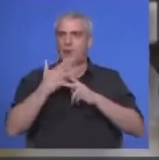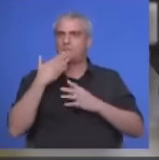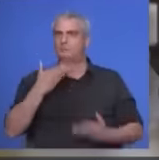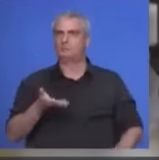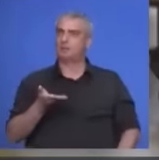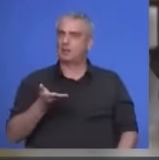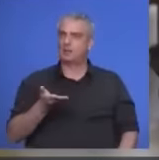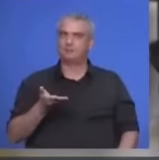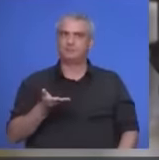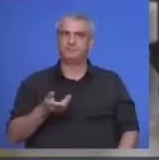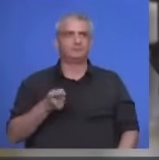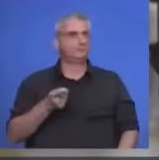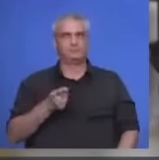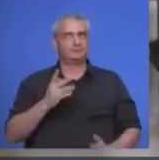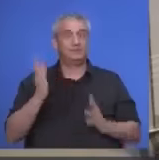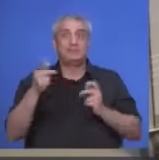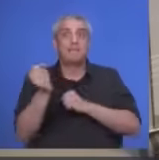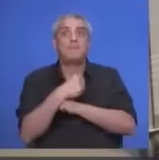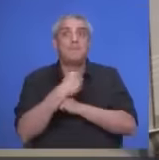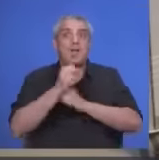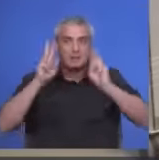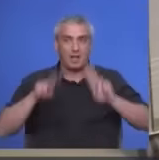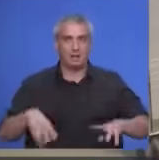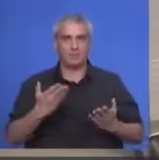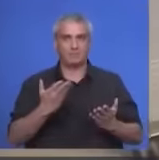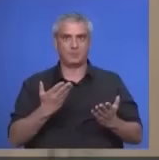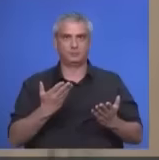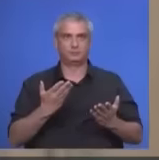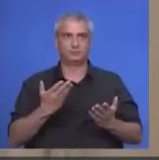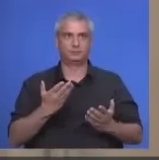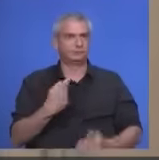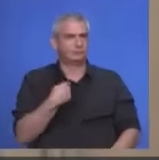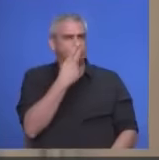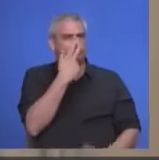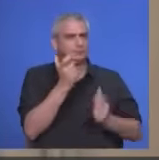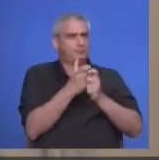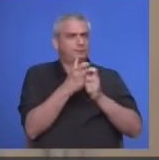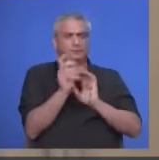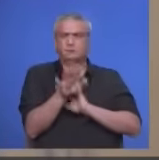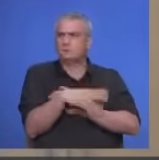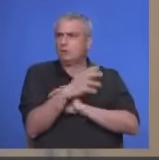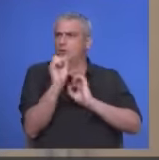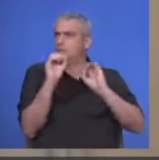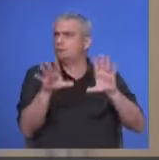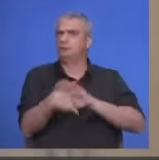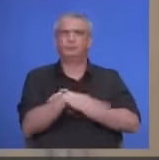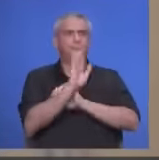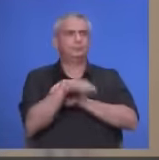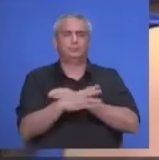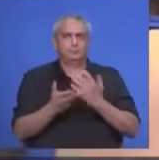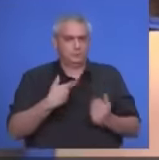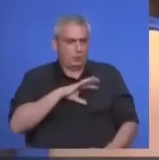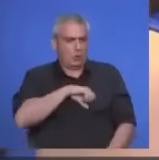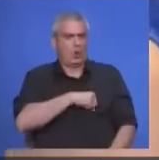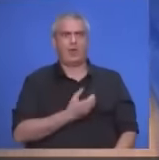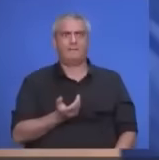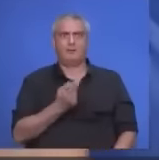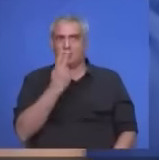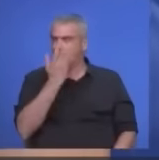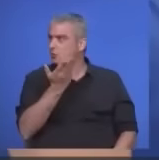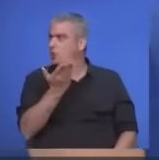ישראל. זה לא פחות ממחדל. לראות מחלקות כאלה, ריקות, נטושות, זה כואב. את רואה את